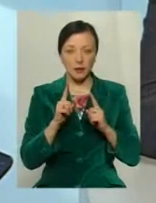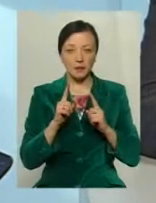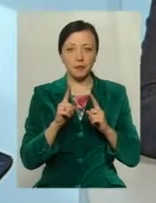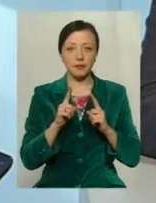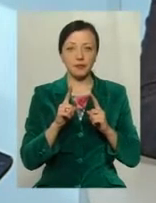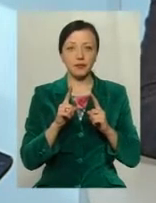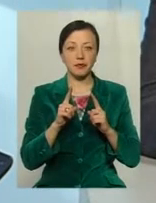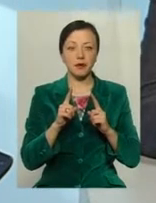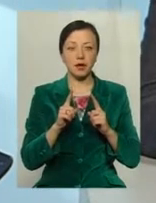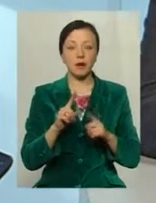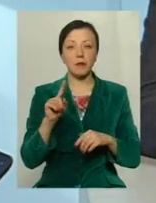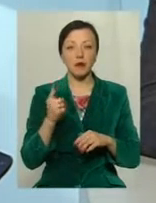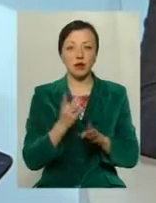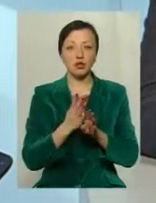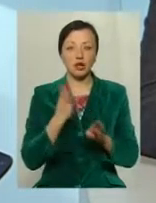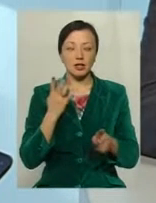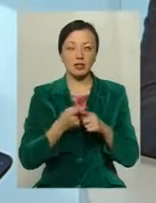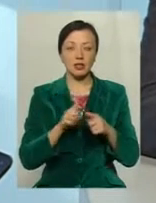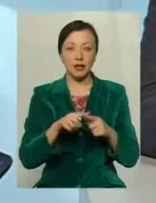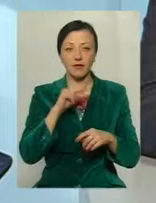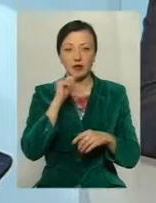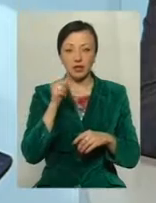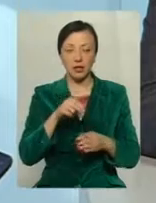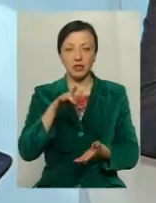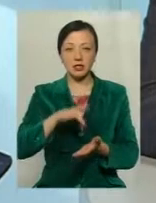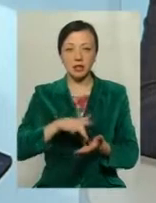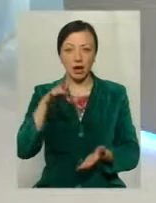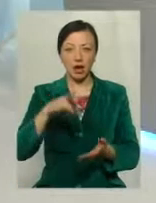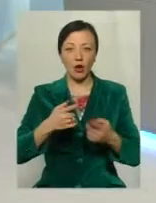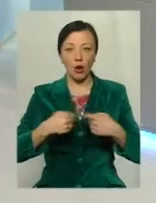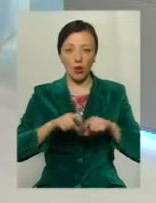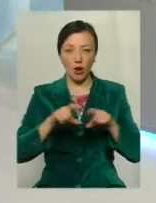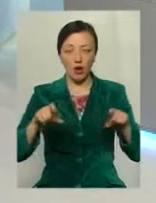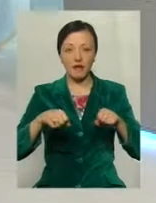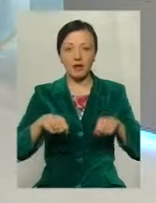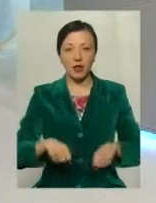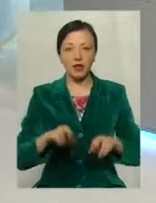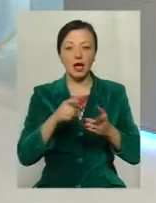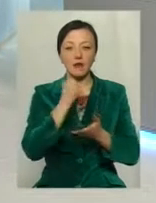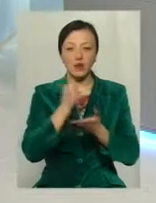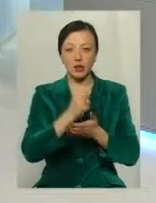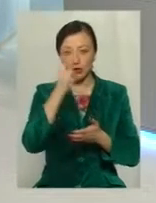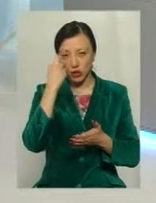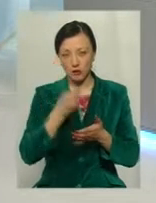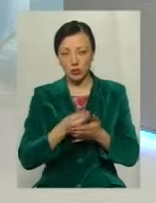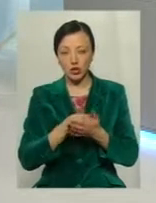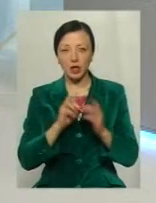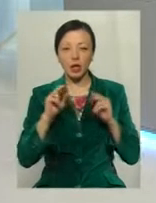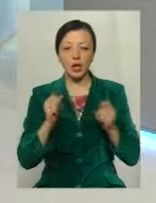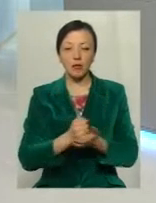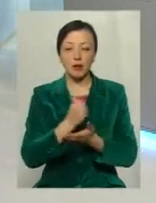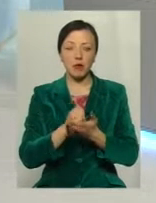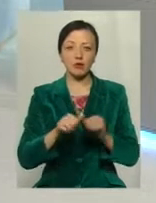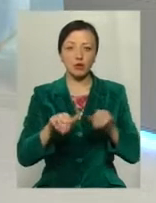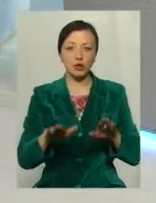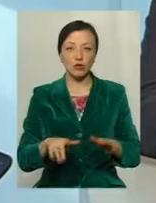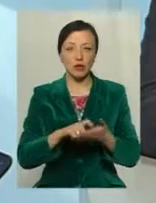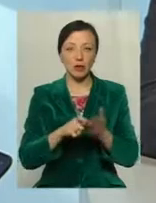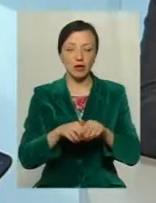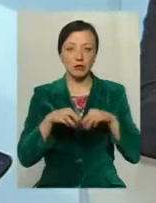бідно виглядаємо, як розбалансованість. І колосальне зловживання на всіх рівнях. І безумовно, я не хочу тут ставати в захист обласної